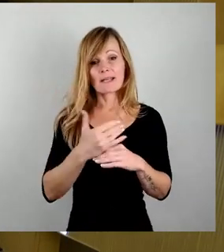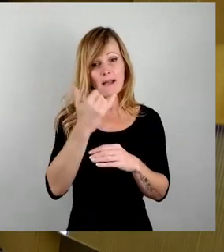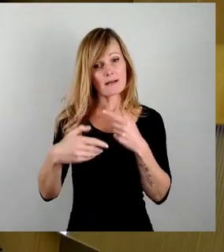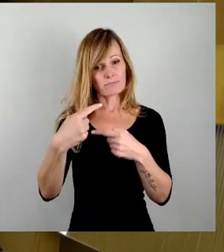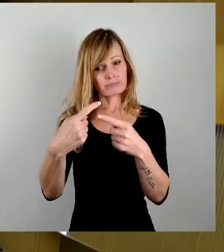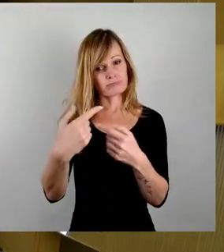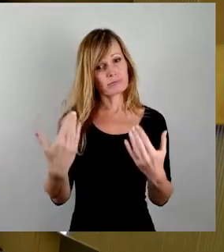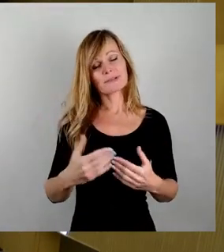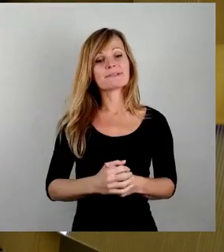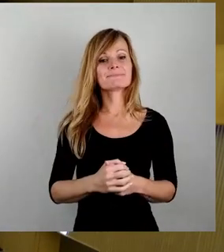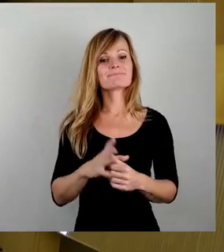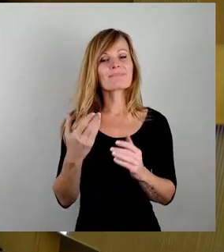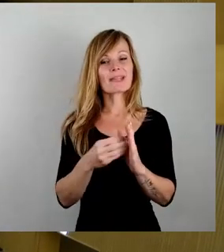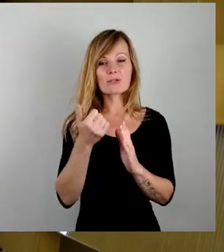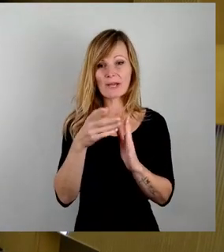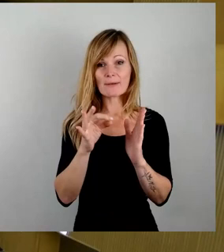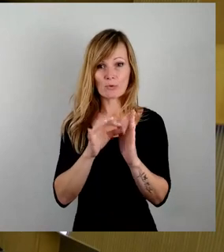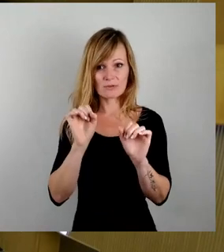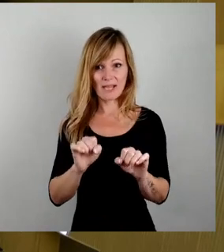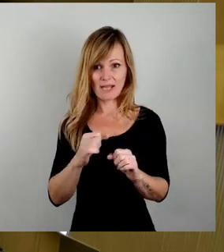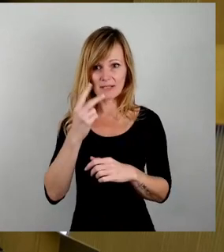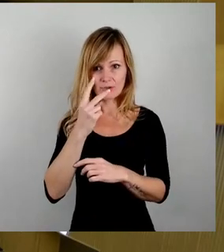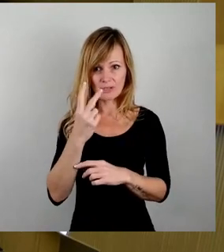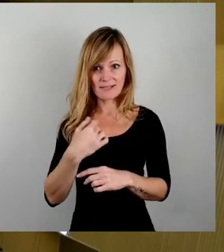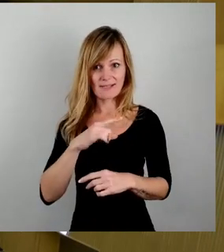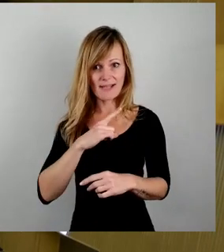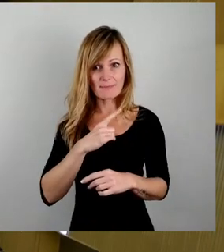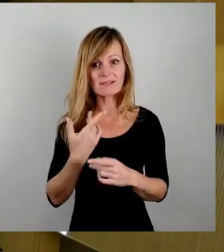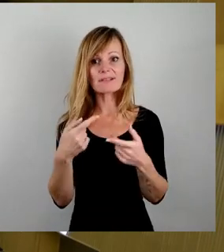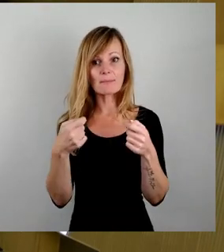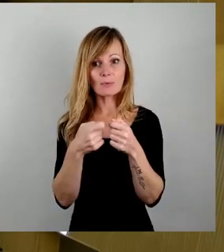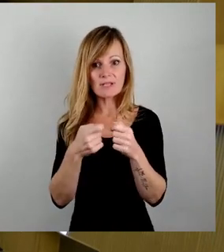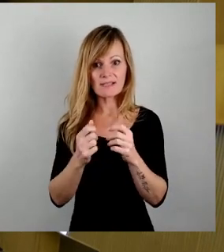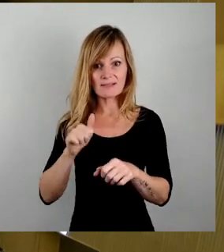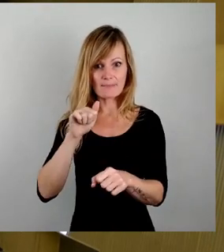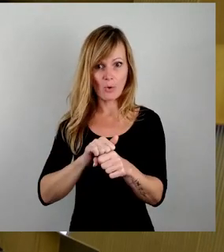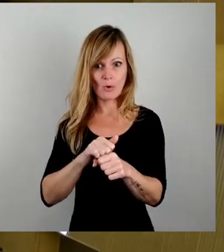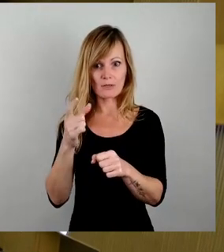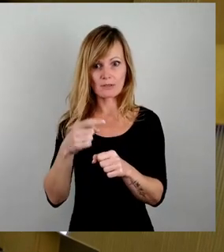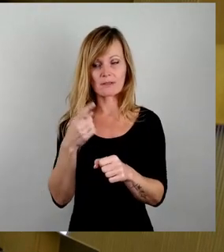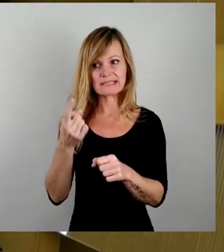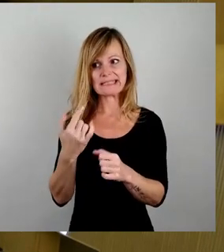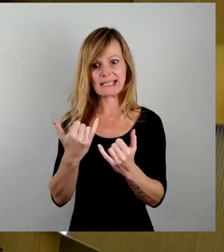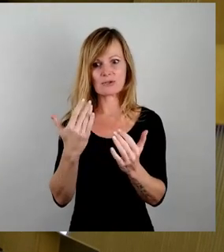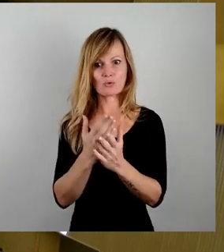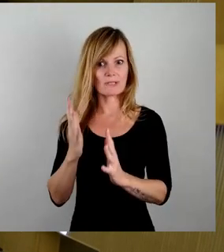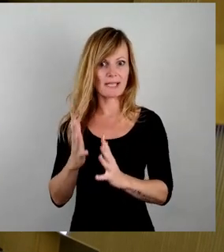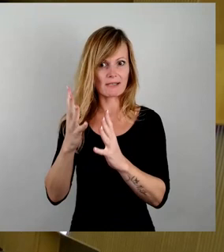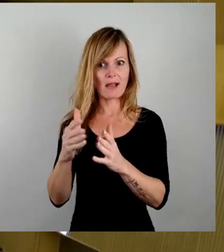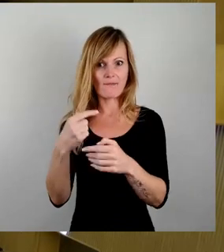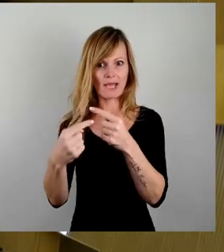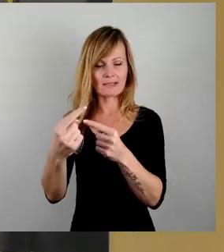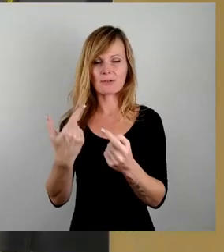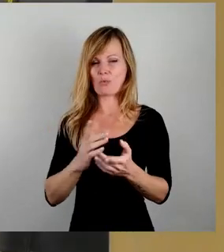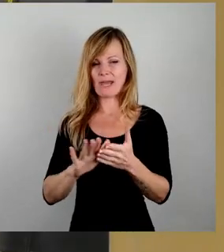Dazu vielleicht noch ein Punkt, ich kann es nachvollziehen. Ich komme ja aus einer Bundesbehörde ehemals, die 10 Jahre weiter ist, sage ich hier mal vereinfacht. Und